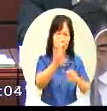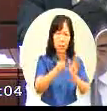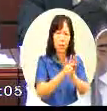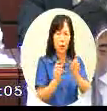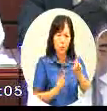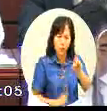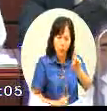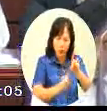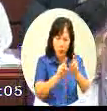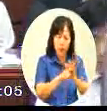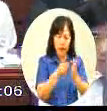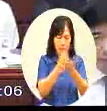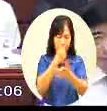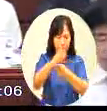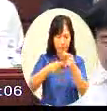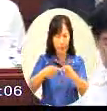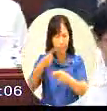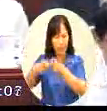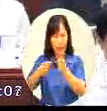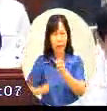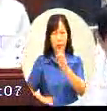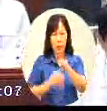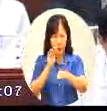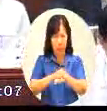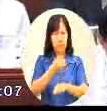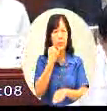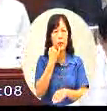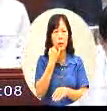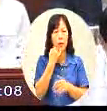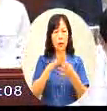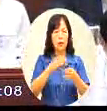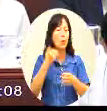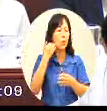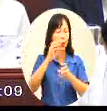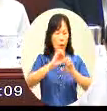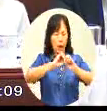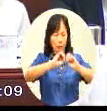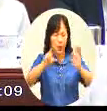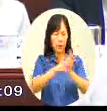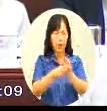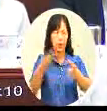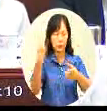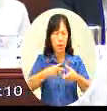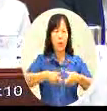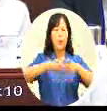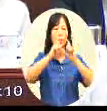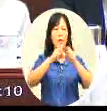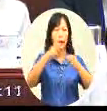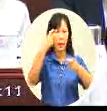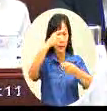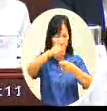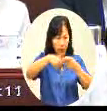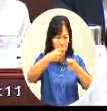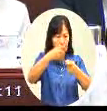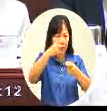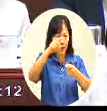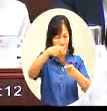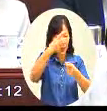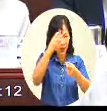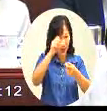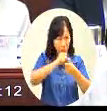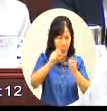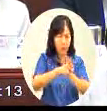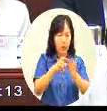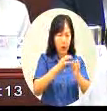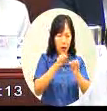然可以逐年完成。所以当然如果公告限值的调整呢，必须回应明年，假如105年回应明年市场